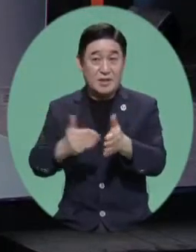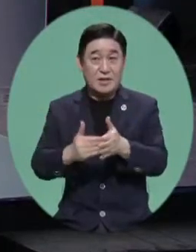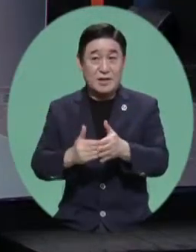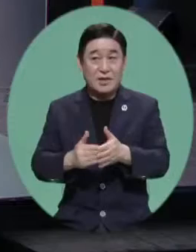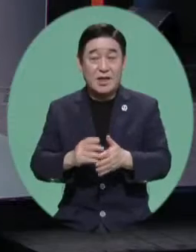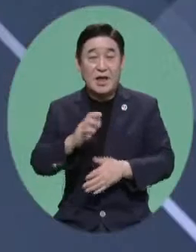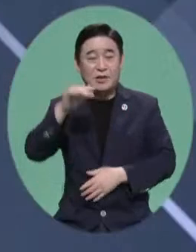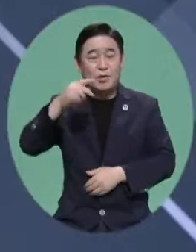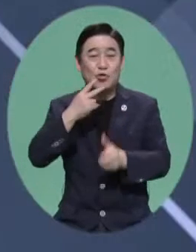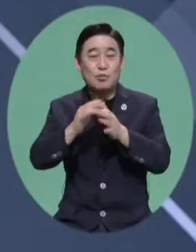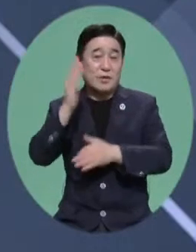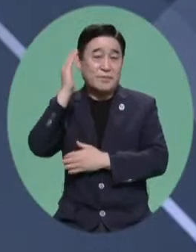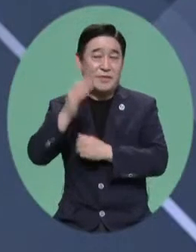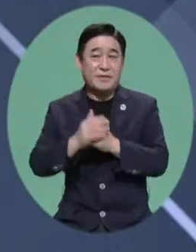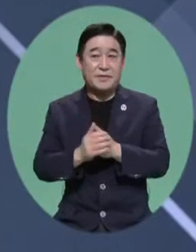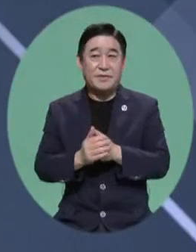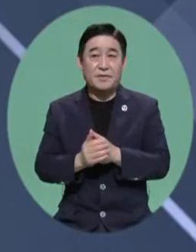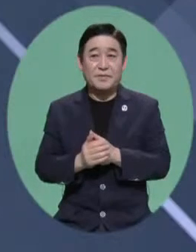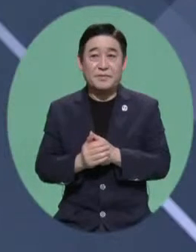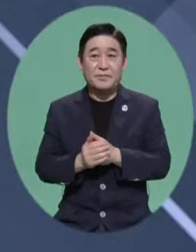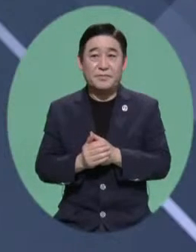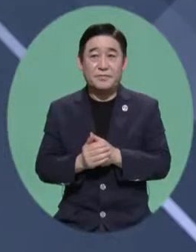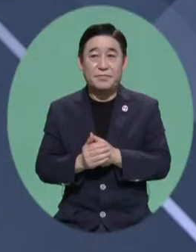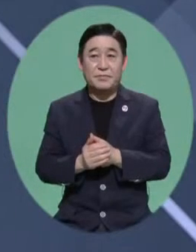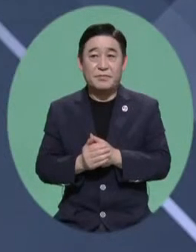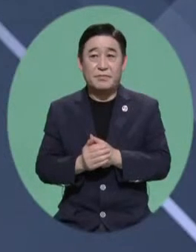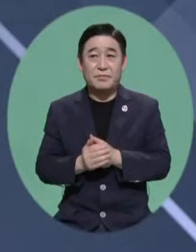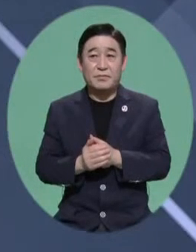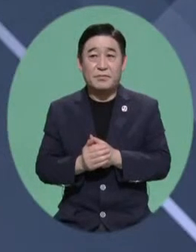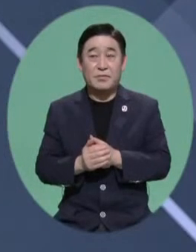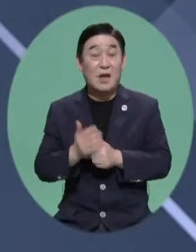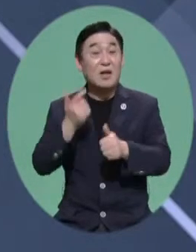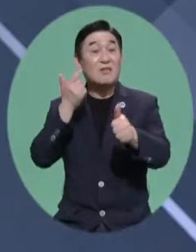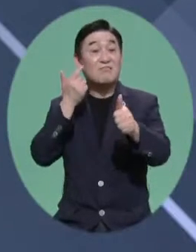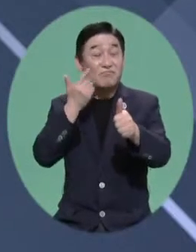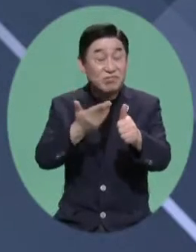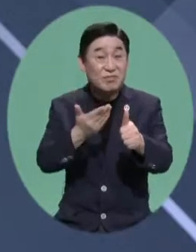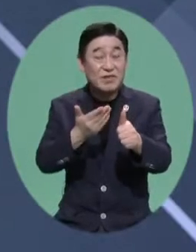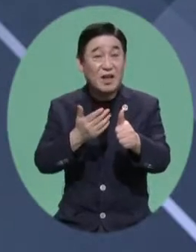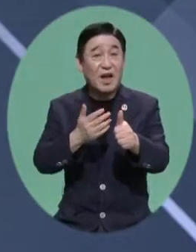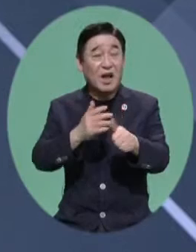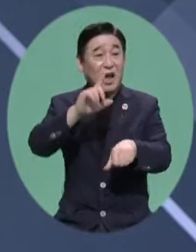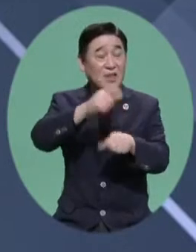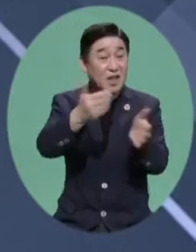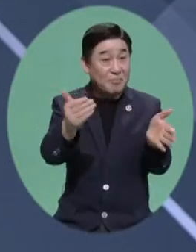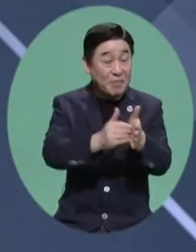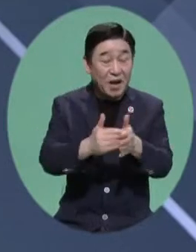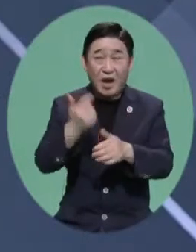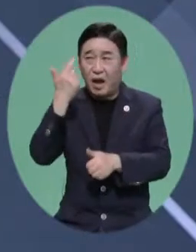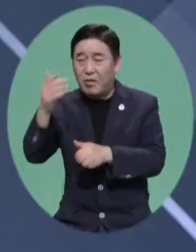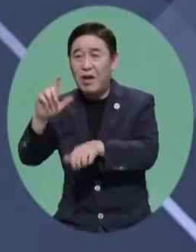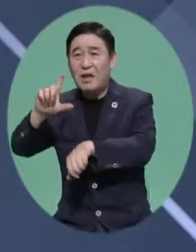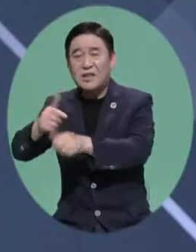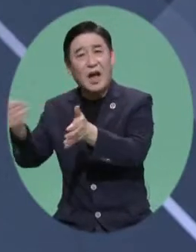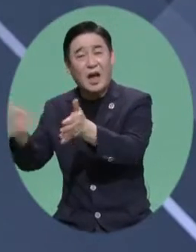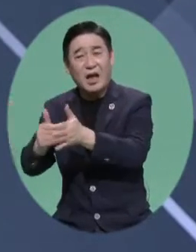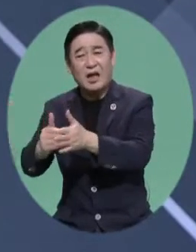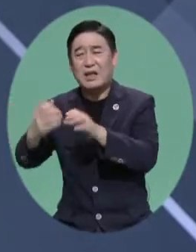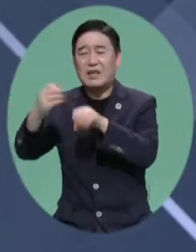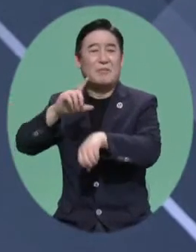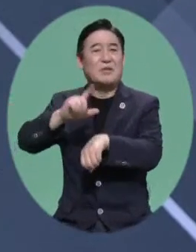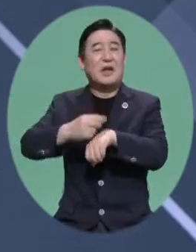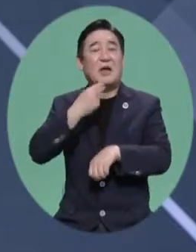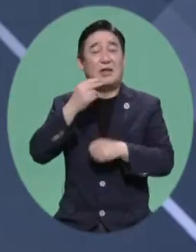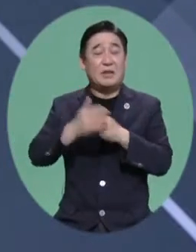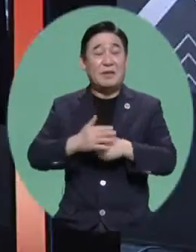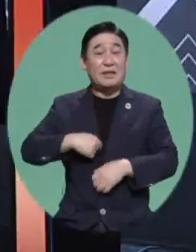드리겠습니다 4 알짜 또 물어 봐야 되는데 답변할 시간이 없으셔서 또 제가